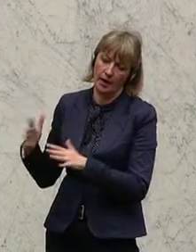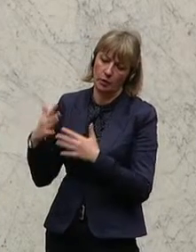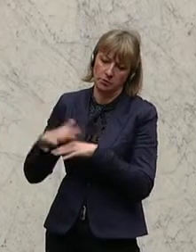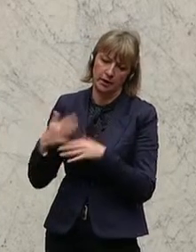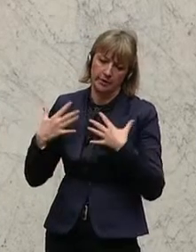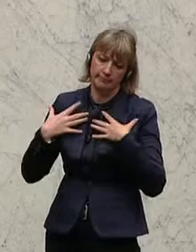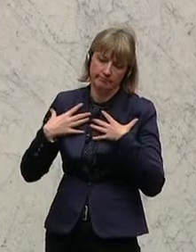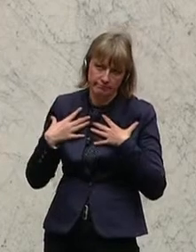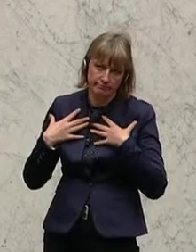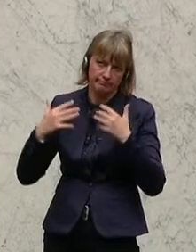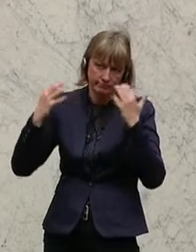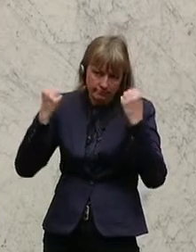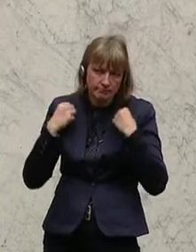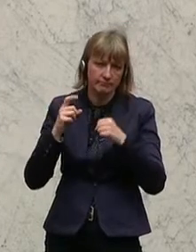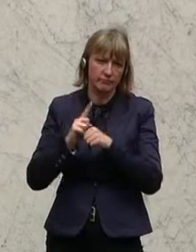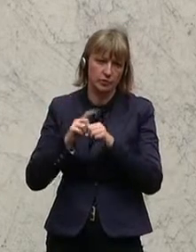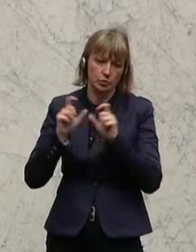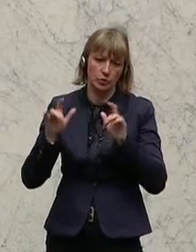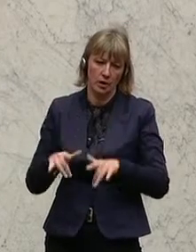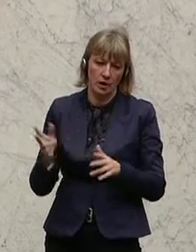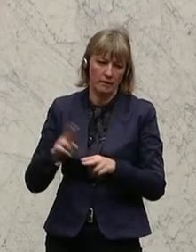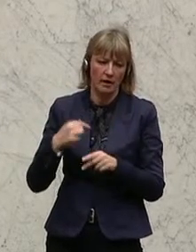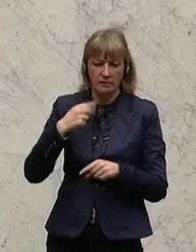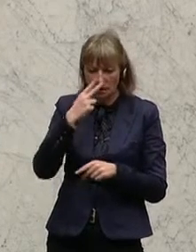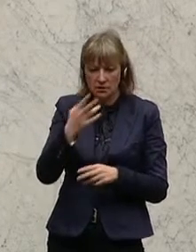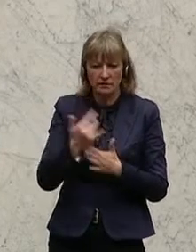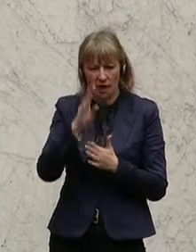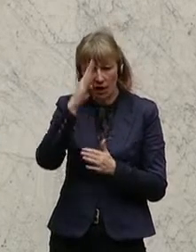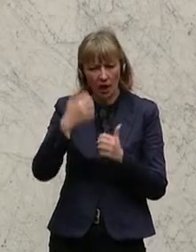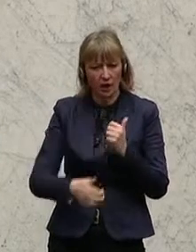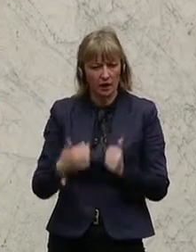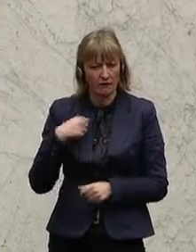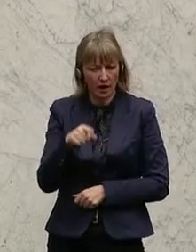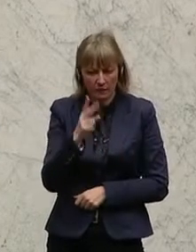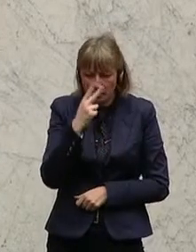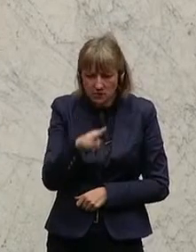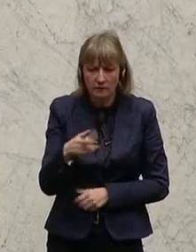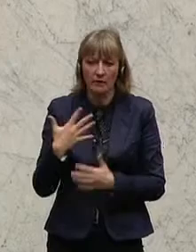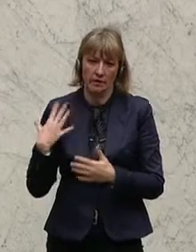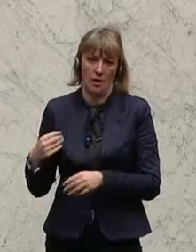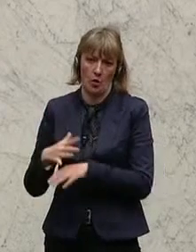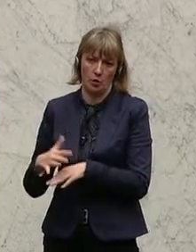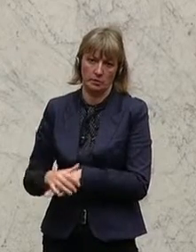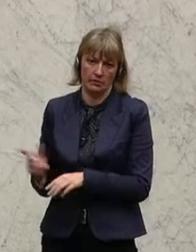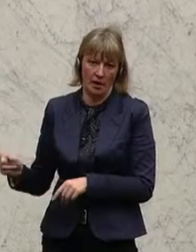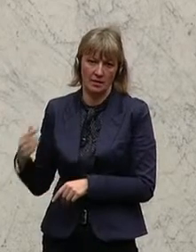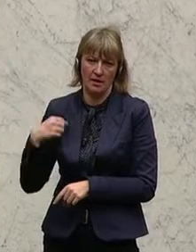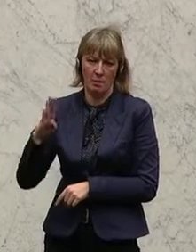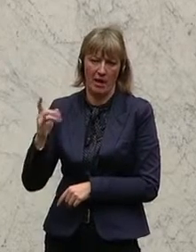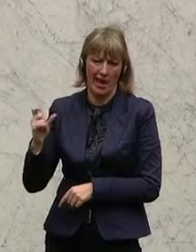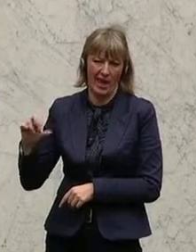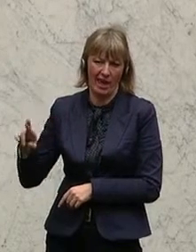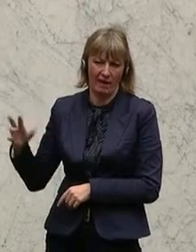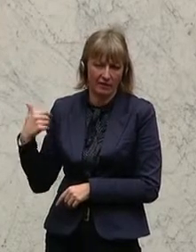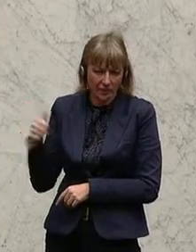Und wir haben ja alle verfolgt haben, wie es dann zum Irakkrieg gekommen ist, wo wieder Großbritannien und Blair dabei war,